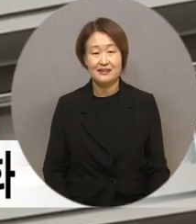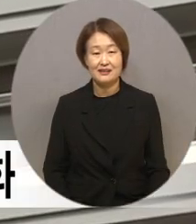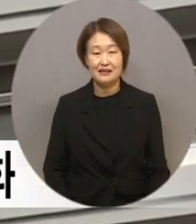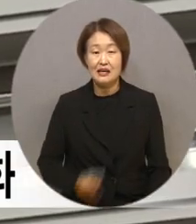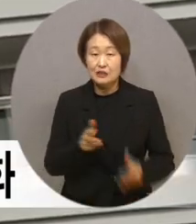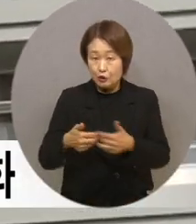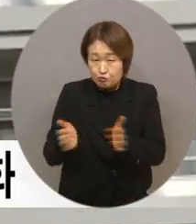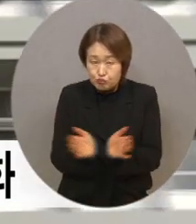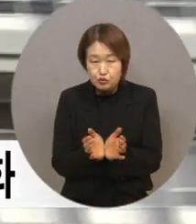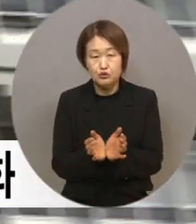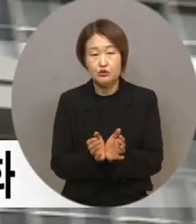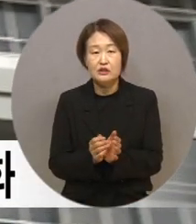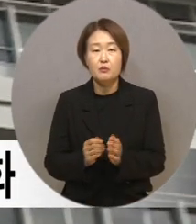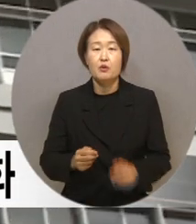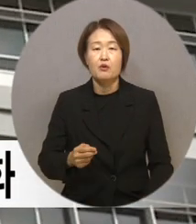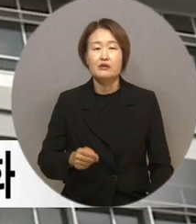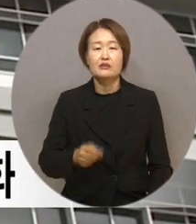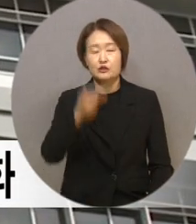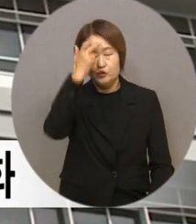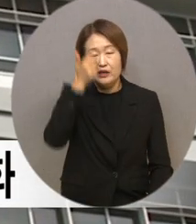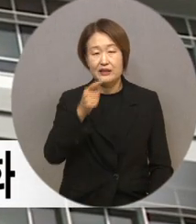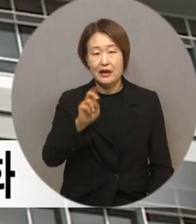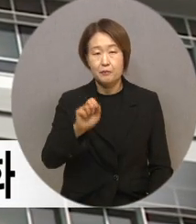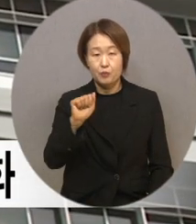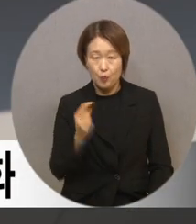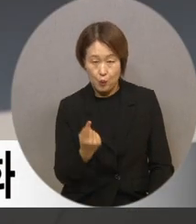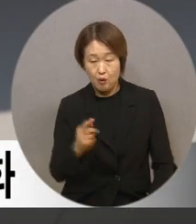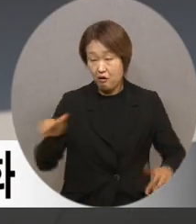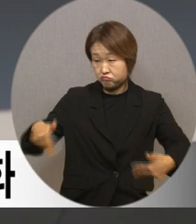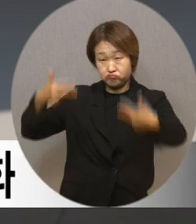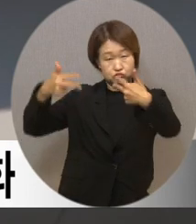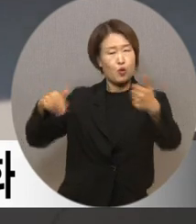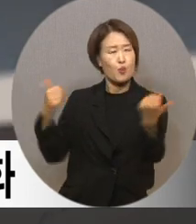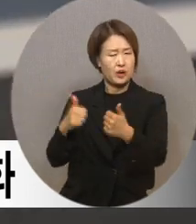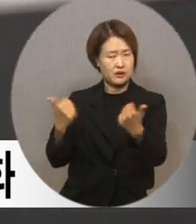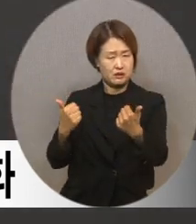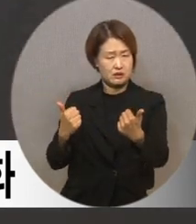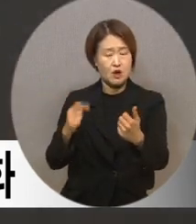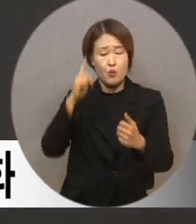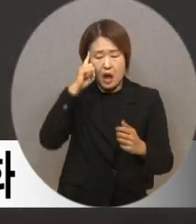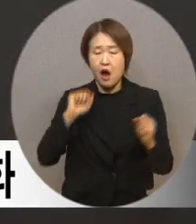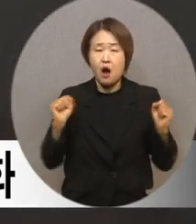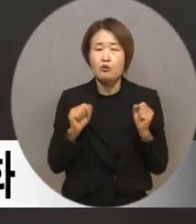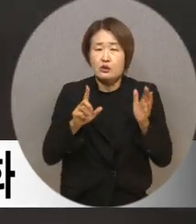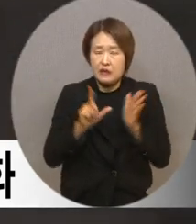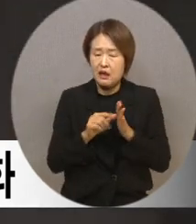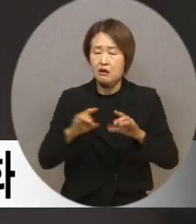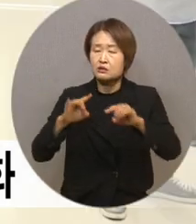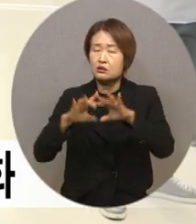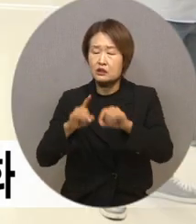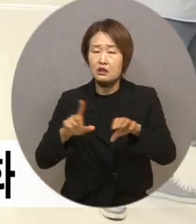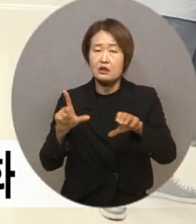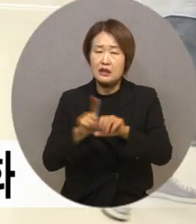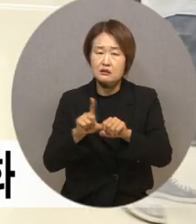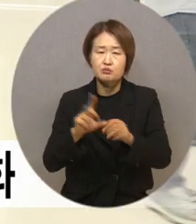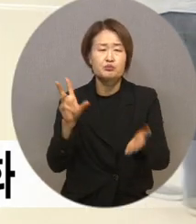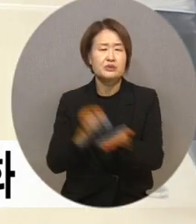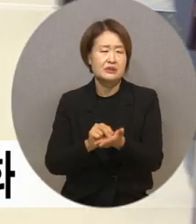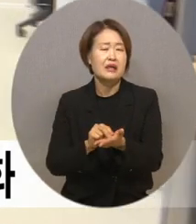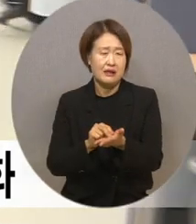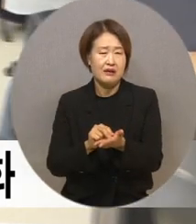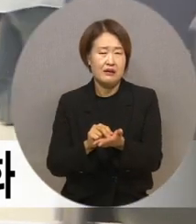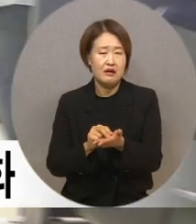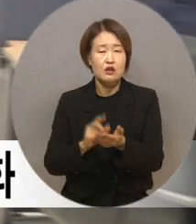산업부 최남호 제2차관은 영상회의를 열고 겨울철 주요 에너지 현안에 대해 중앙정부와 광역자치단체